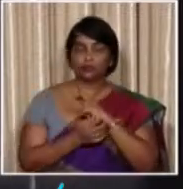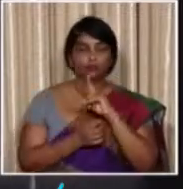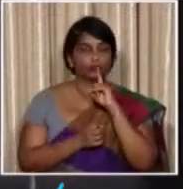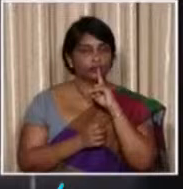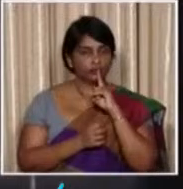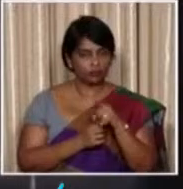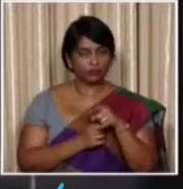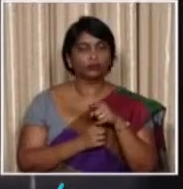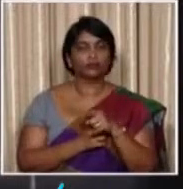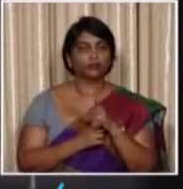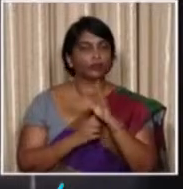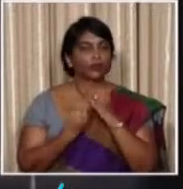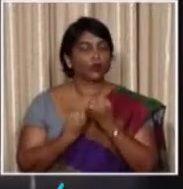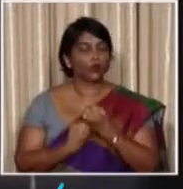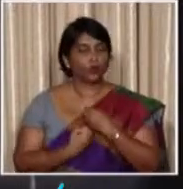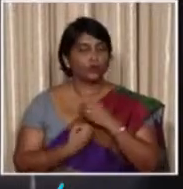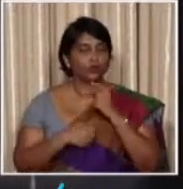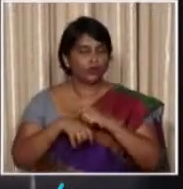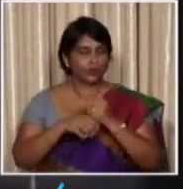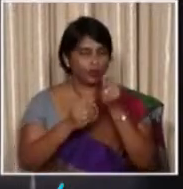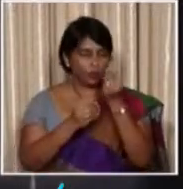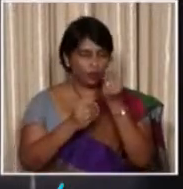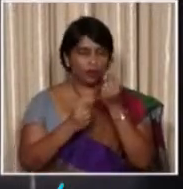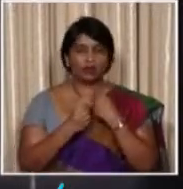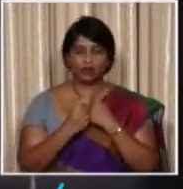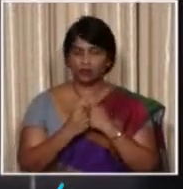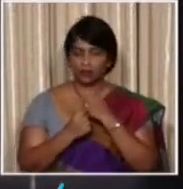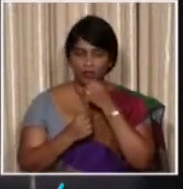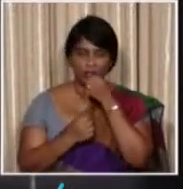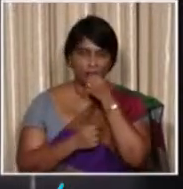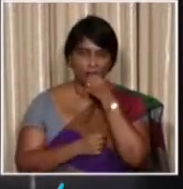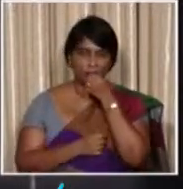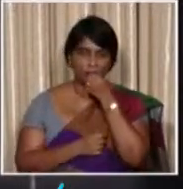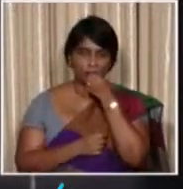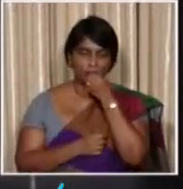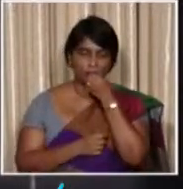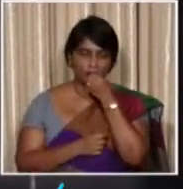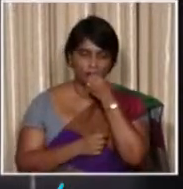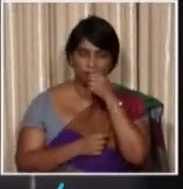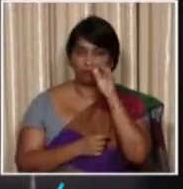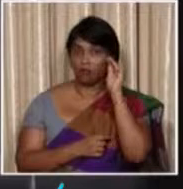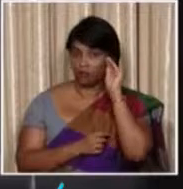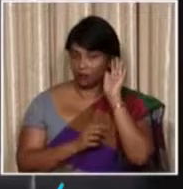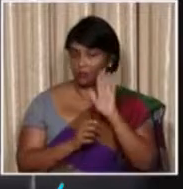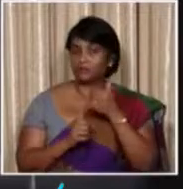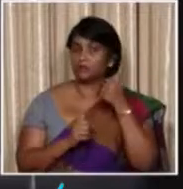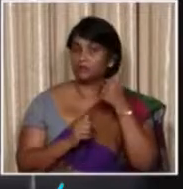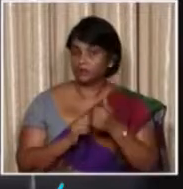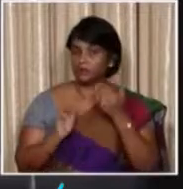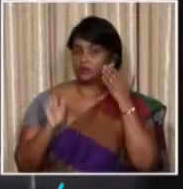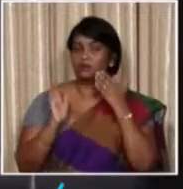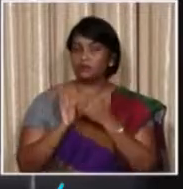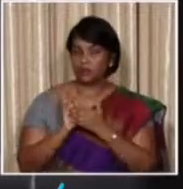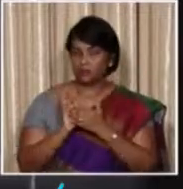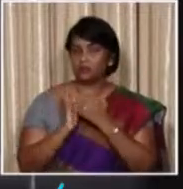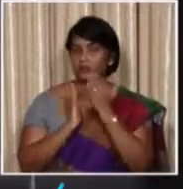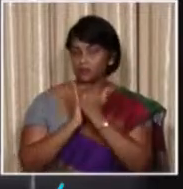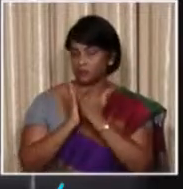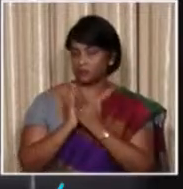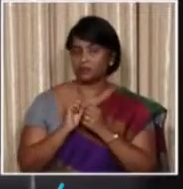danagenimata ita unanduwen mata vinadiyak wedi pura unath denna Meka danagata yutu ita aakarshaniya vistara